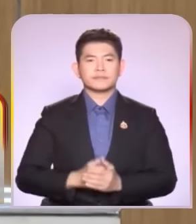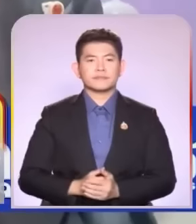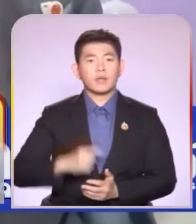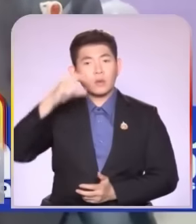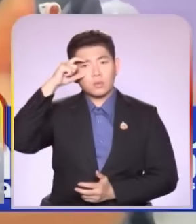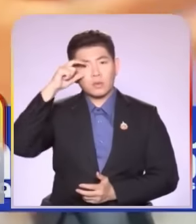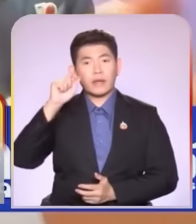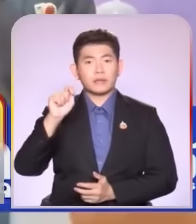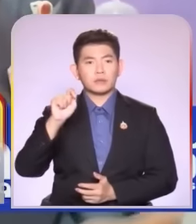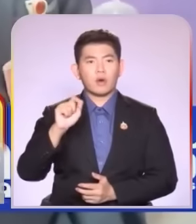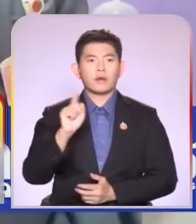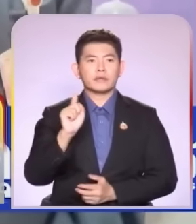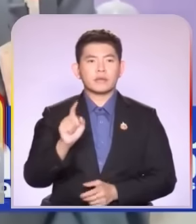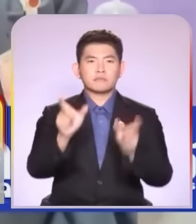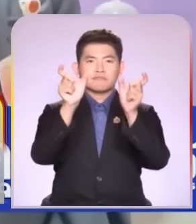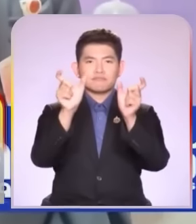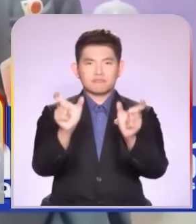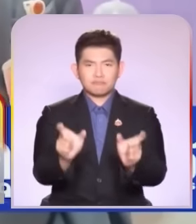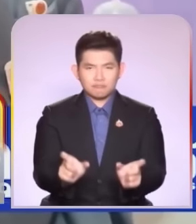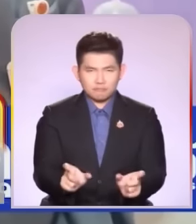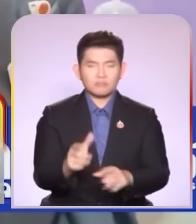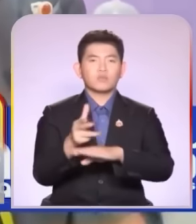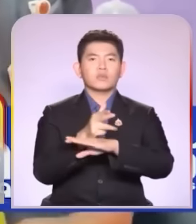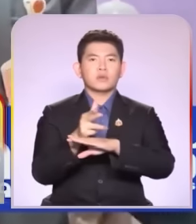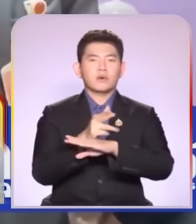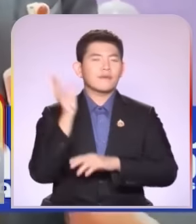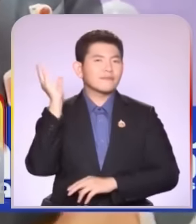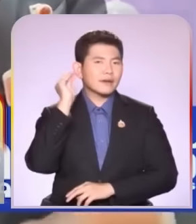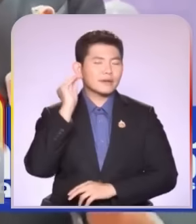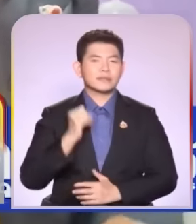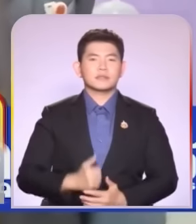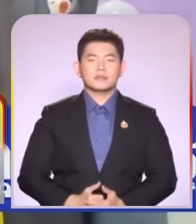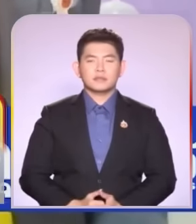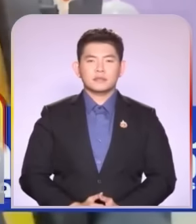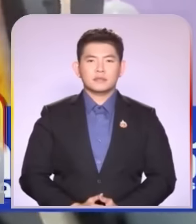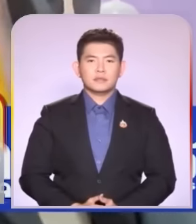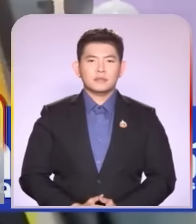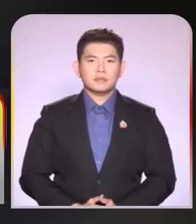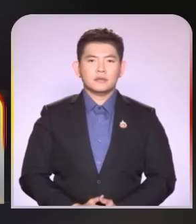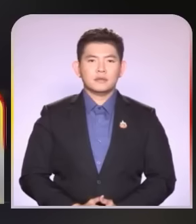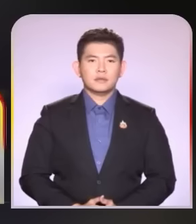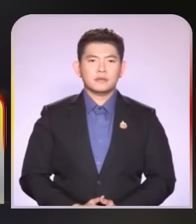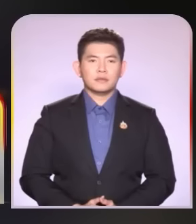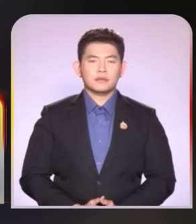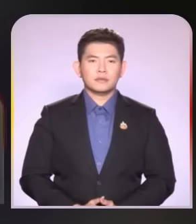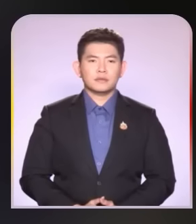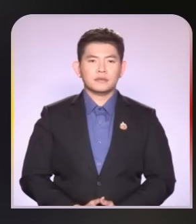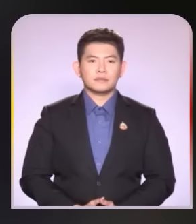รยังโพสต์คลิปแต่งกลอนถึงประเด็นดังกล่าวด้วยนะคะไปฟังกลอนสักหน่อยค่ะ